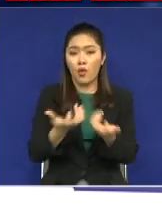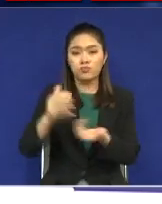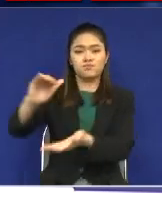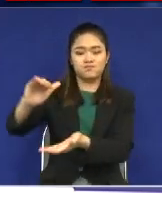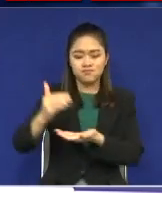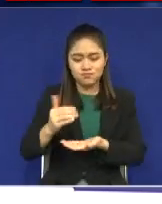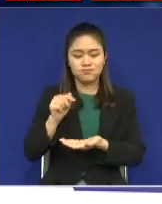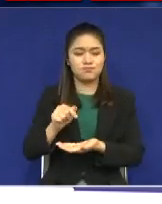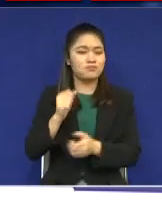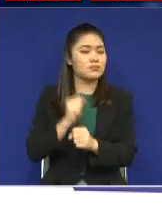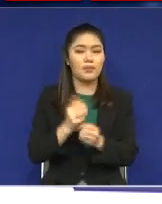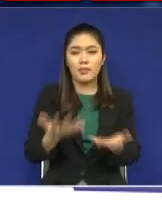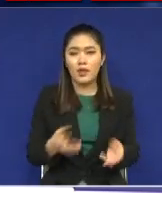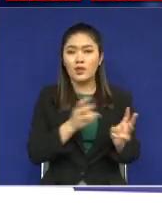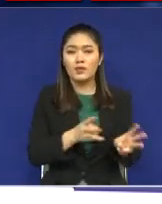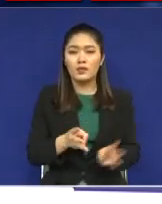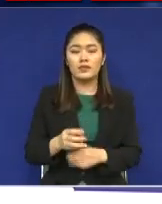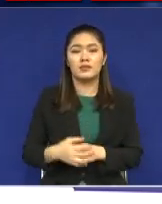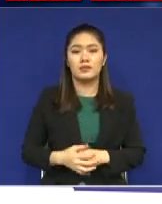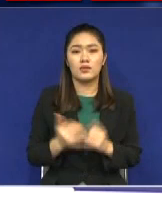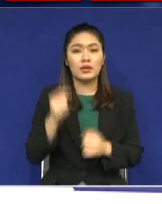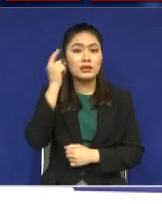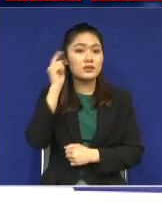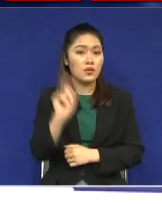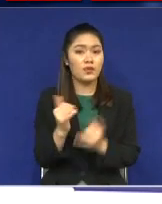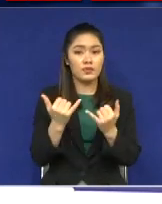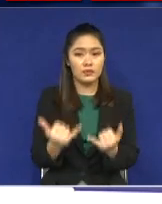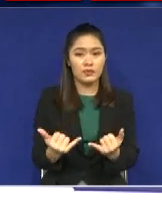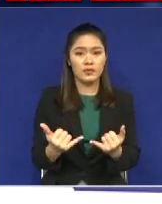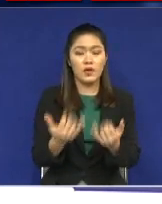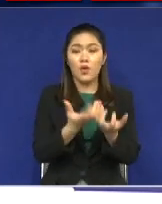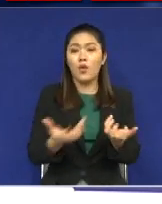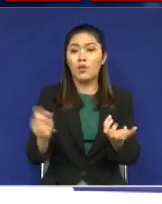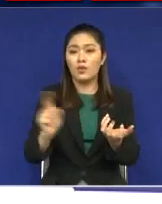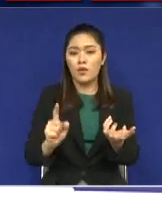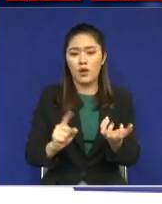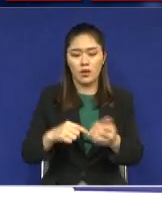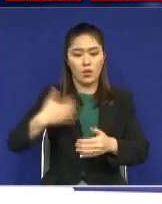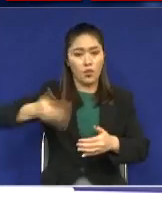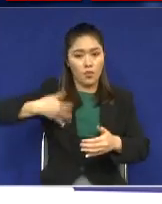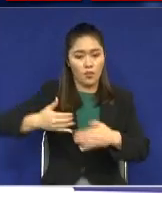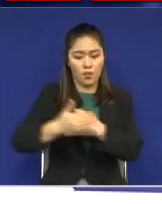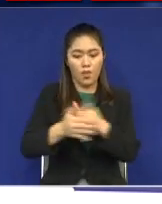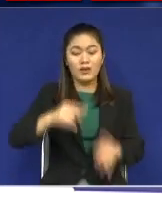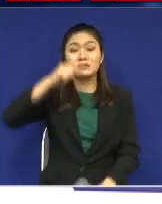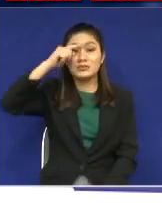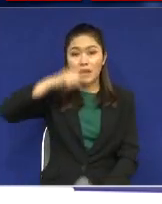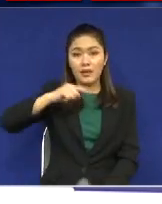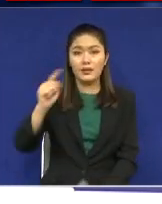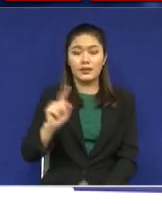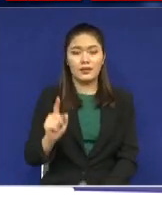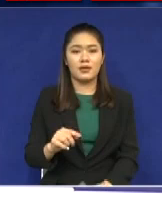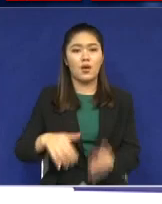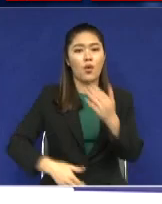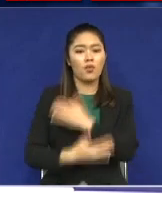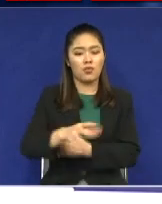การกับข้าวของพวกนี้ยังไงนะครับหลักการคิดอย่างนี้ครับว่าของเนี่ยในอุณหภูมิห้องแบบไทยๆเนี่ยนะครับโอกา